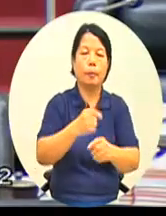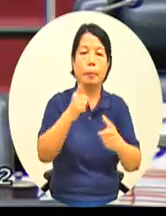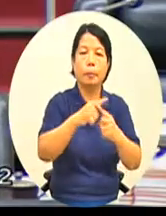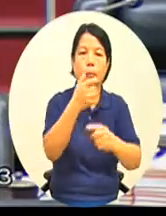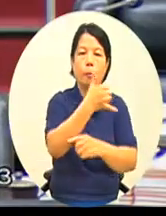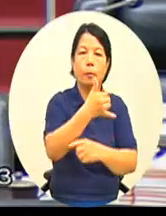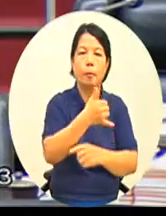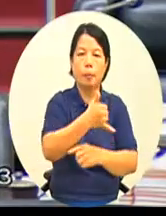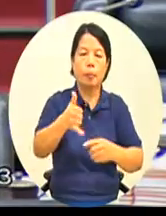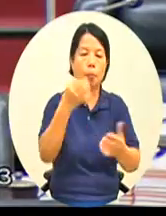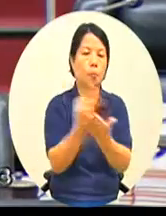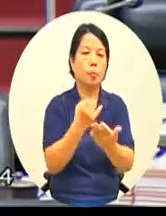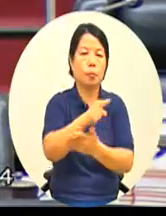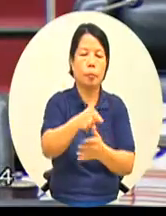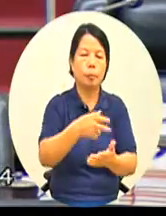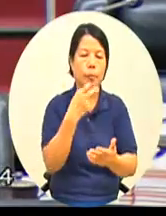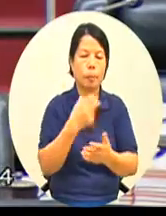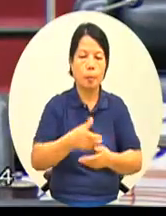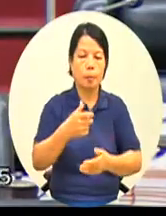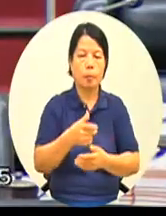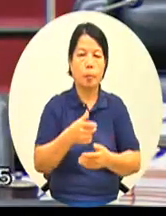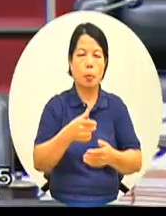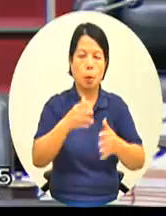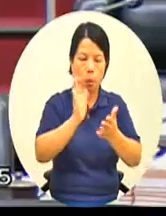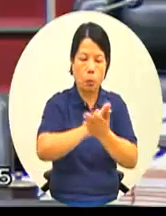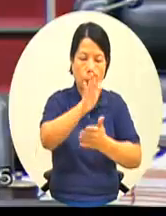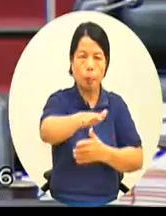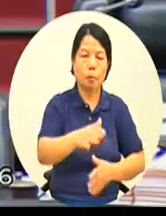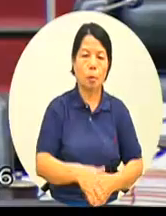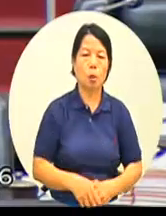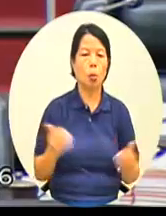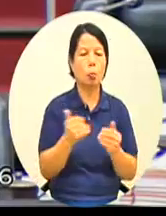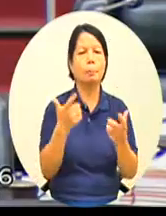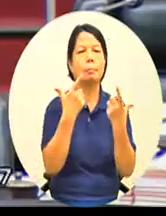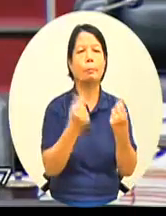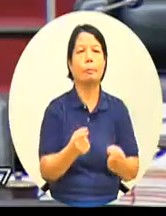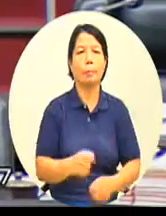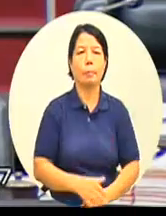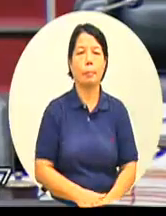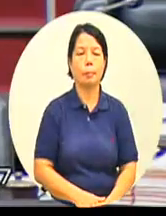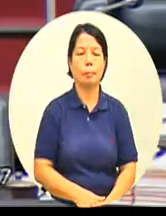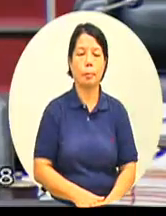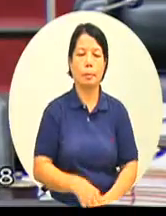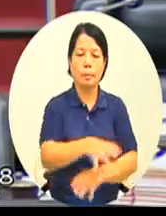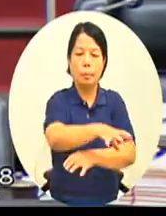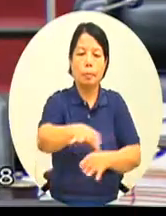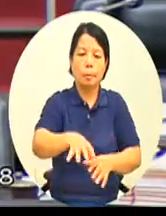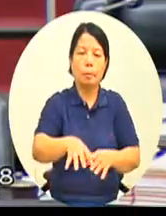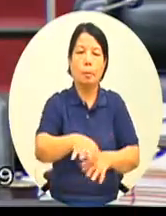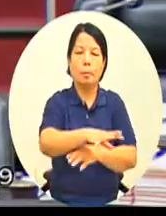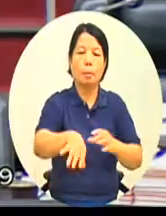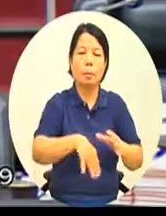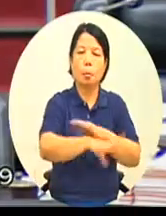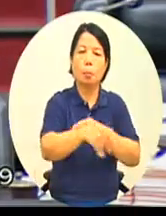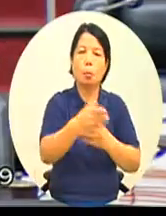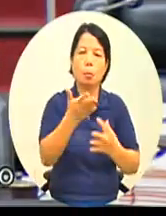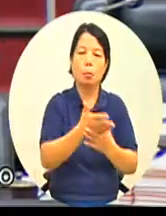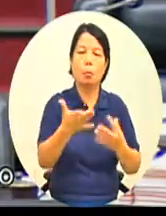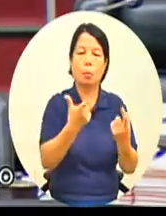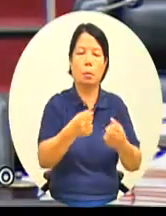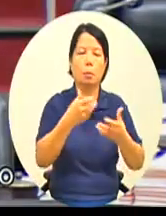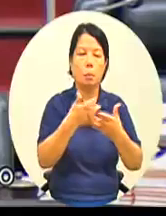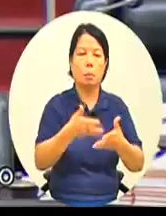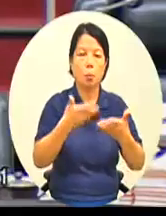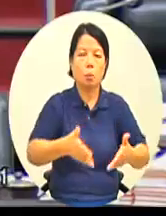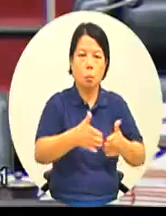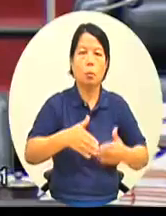也很严重。我想未来也一样是这个问题，但是呢，场地也是一个很重要的问题。我们